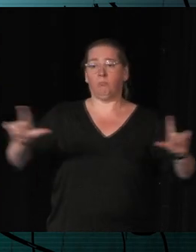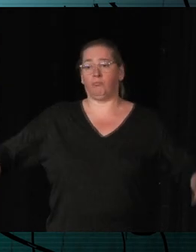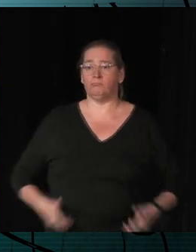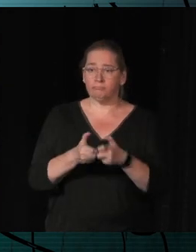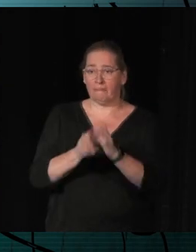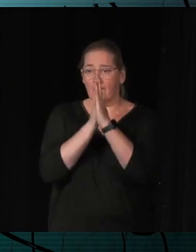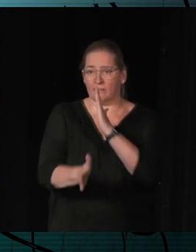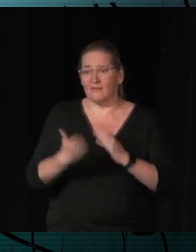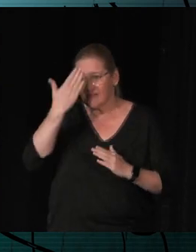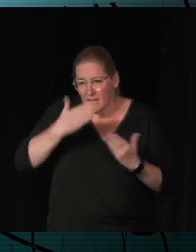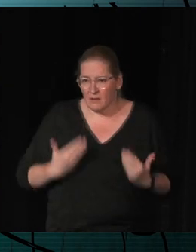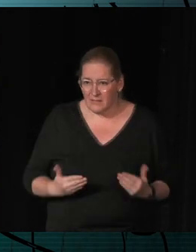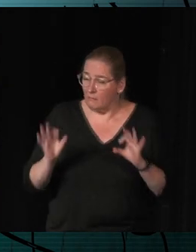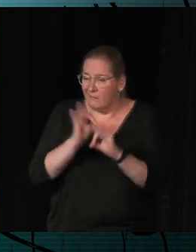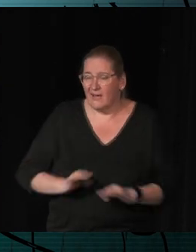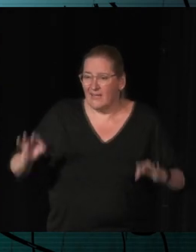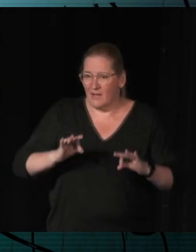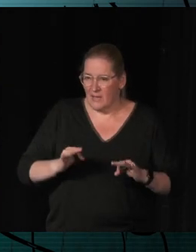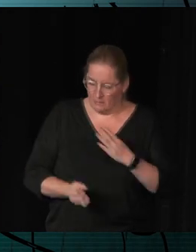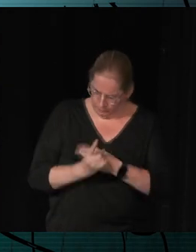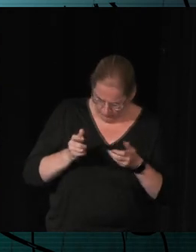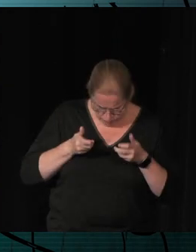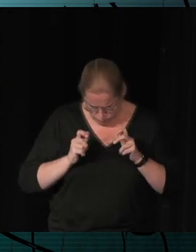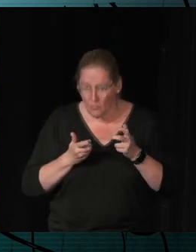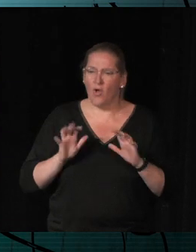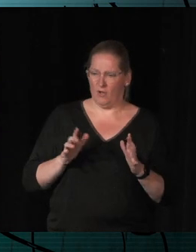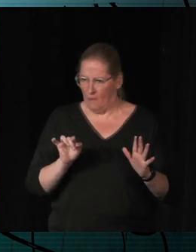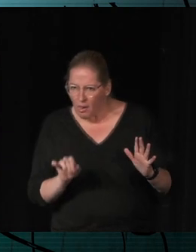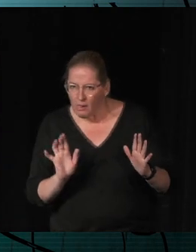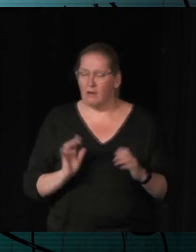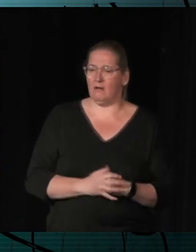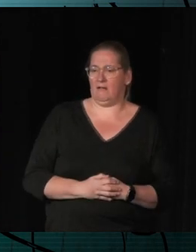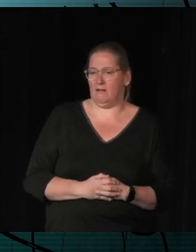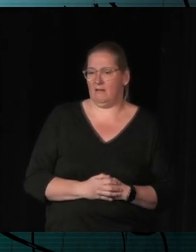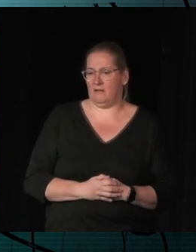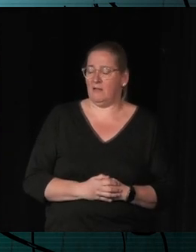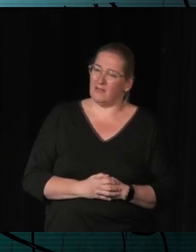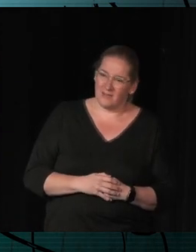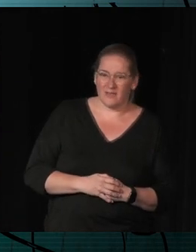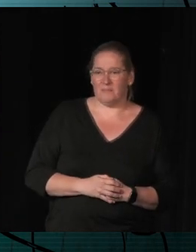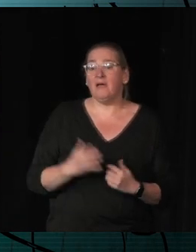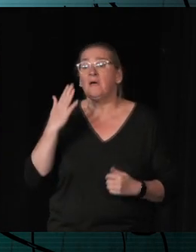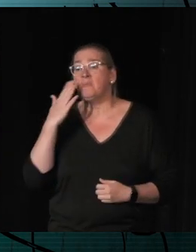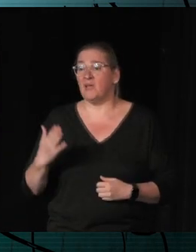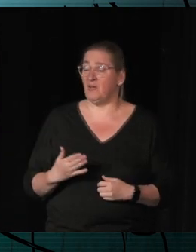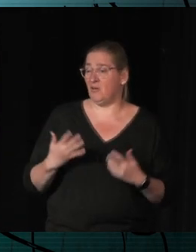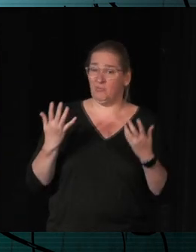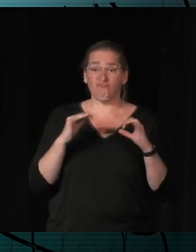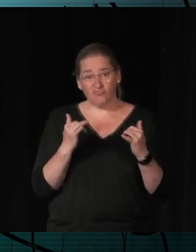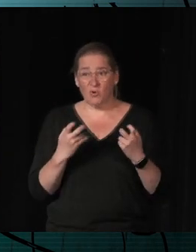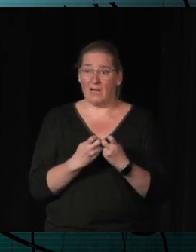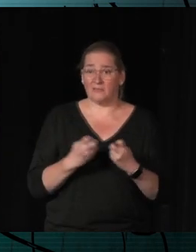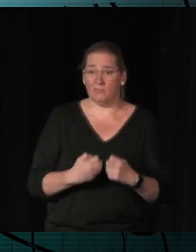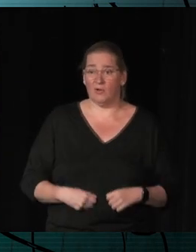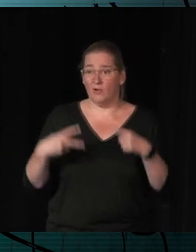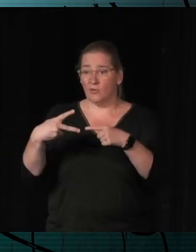Oni oui voilà donc non mais ça c'est peut-être pas plus mal justement si c'est pour essayer de faire quelque chose de complètement différent si c'est un jeu quand on appuie sur la flèche droite on va à